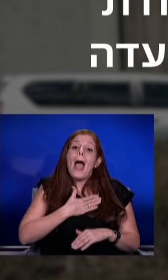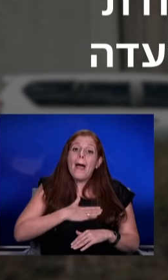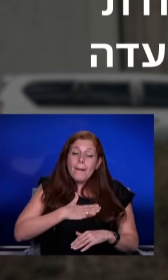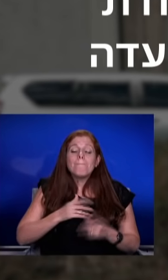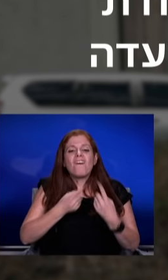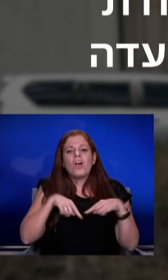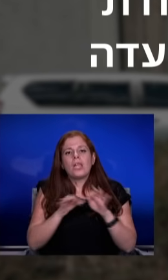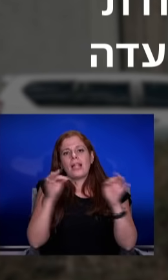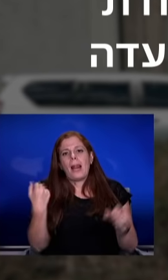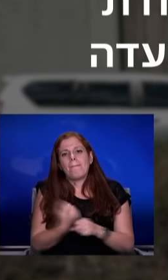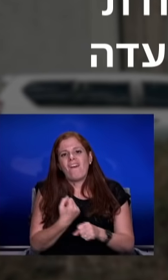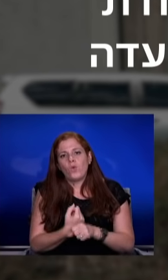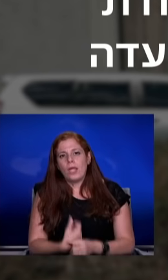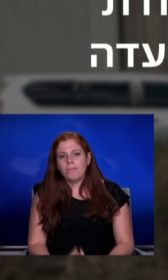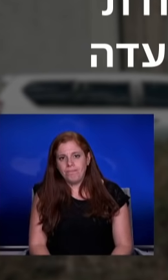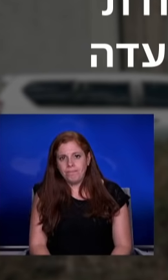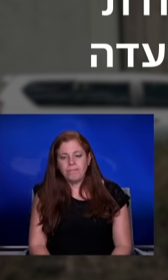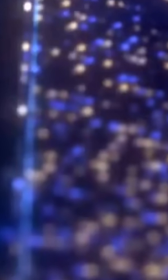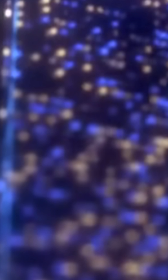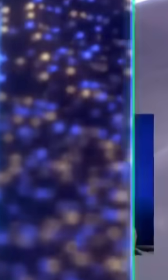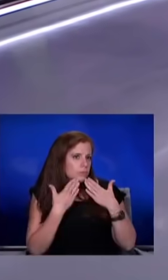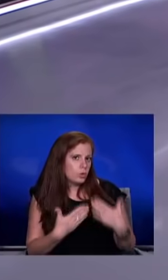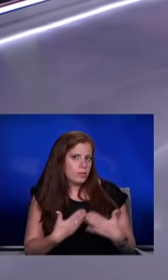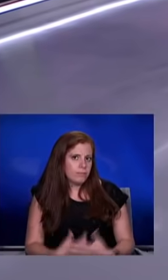כבר תתחיל בעבודתה. תודה רבה משה.